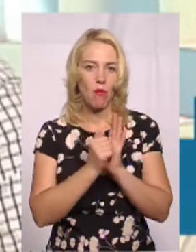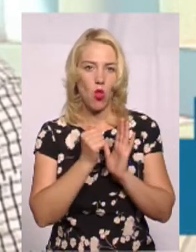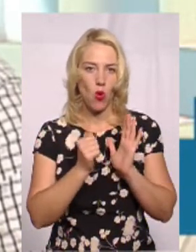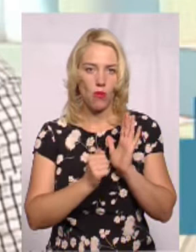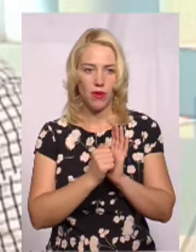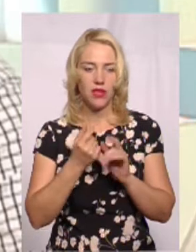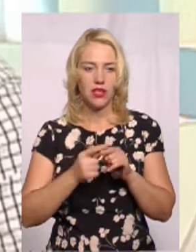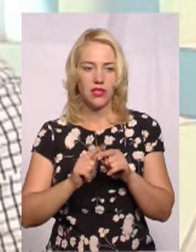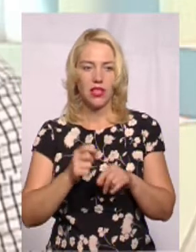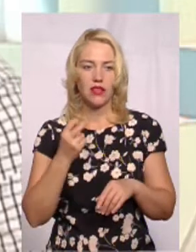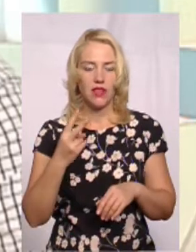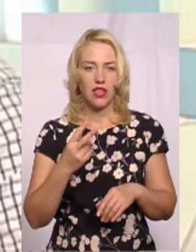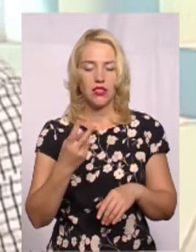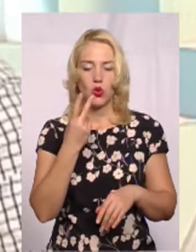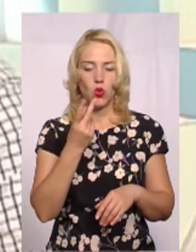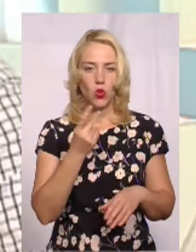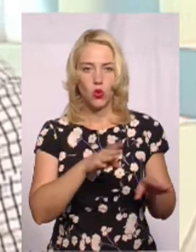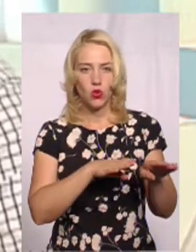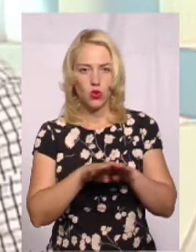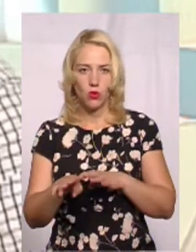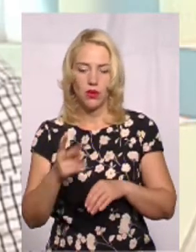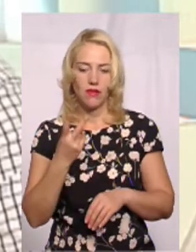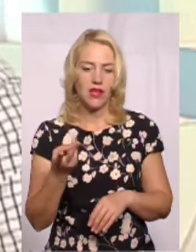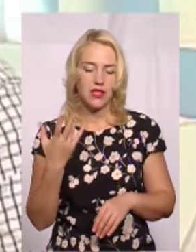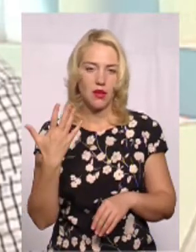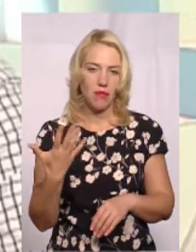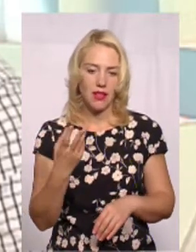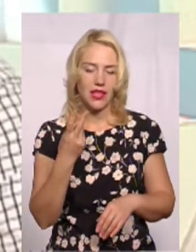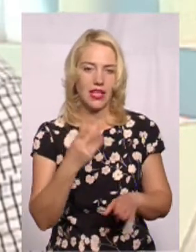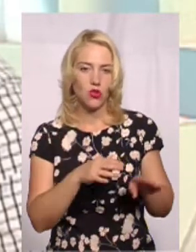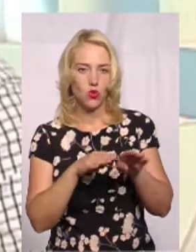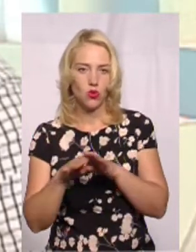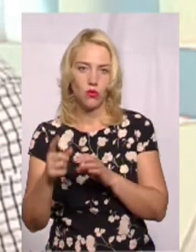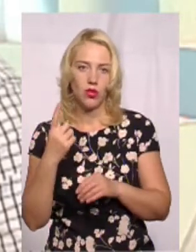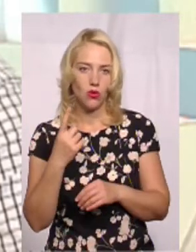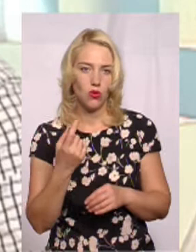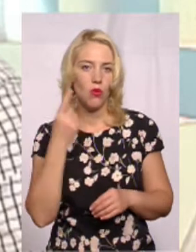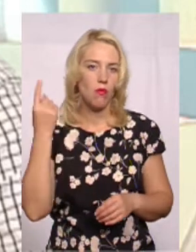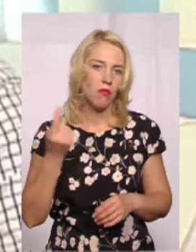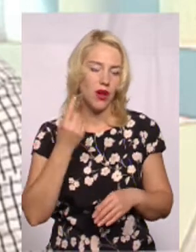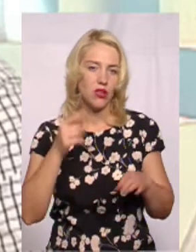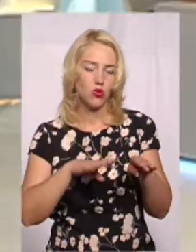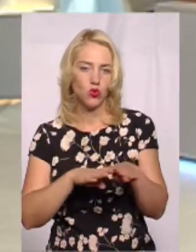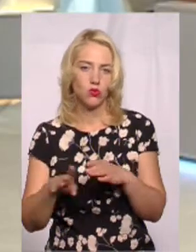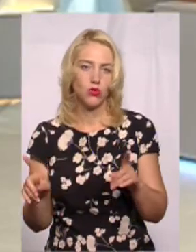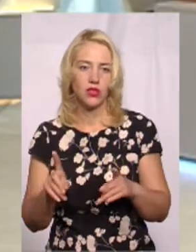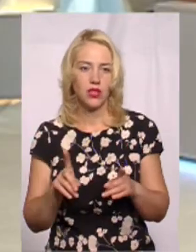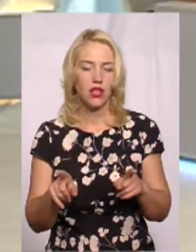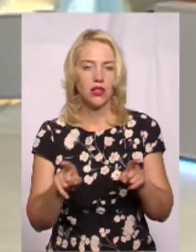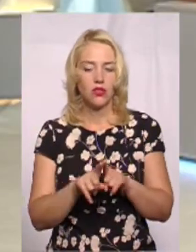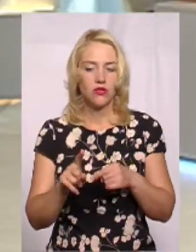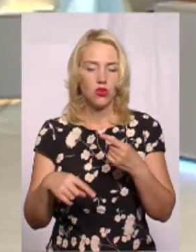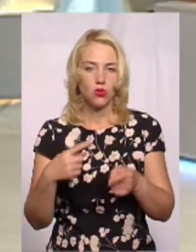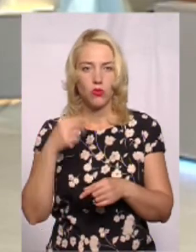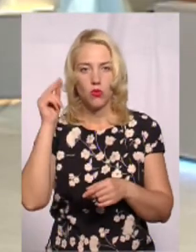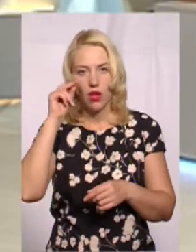них 12 другого ступеня, 23 третього і одну першого ступеня, яка теж буде в наступному